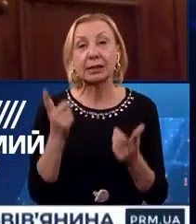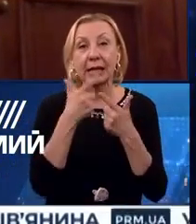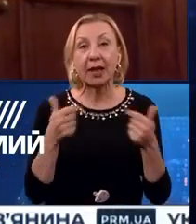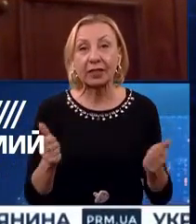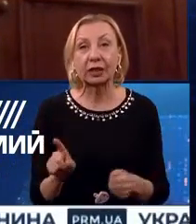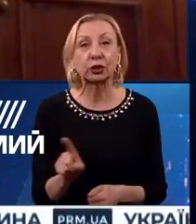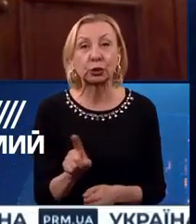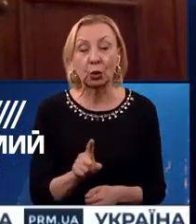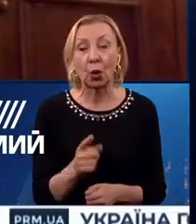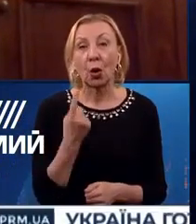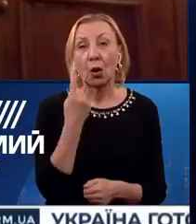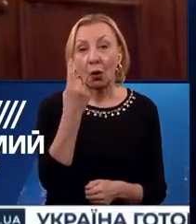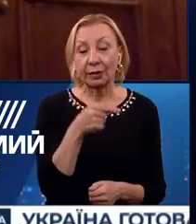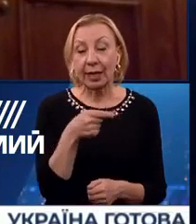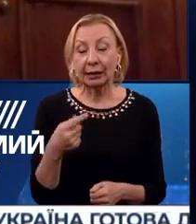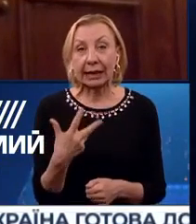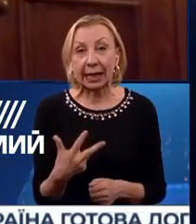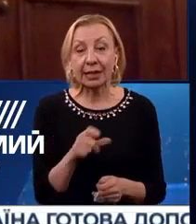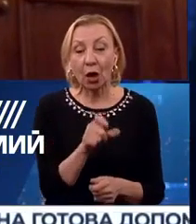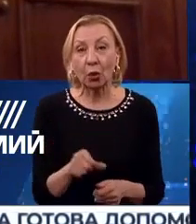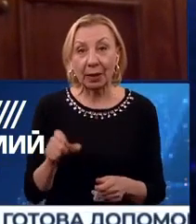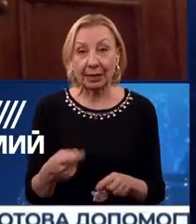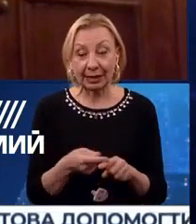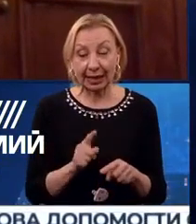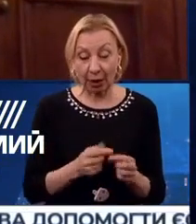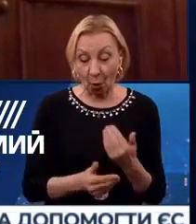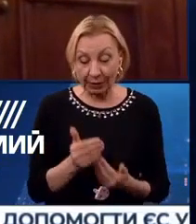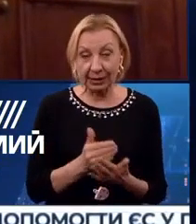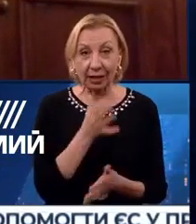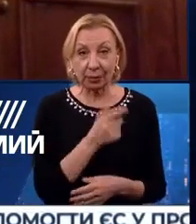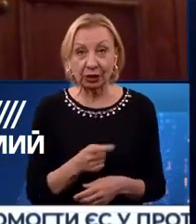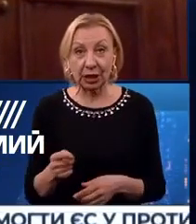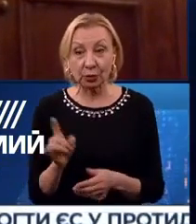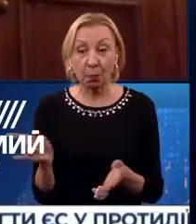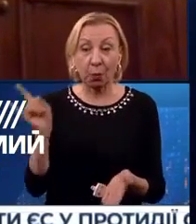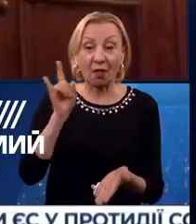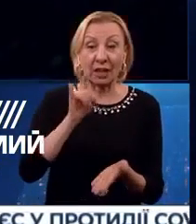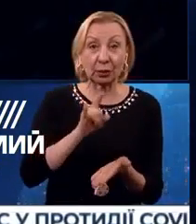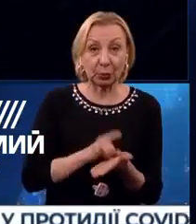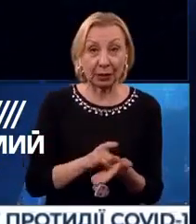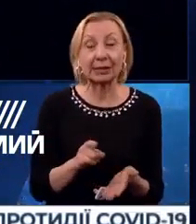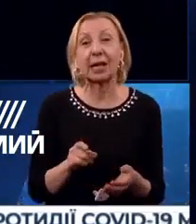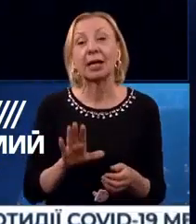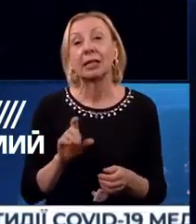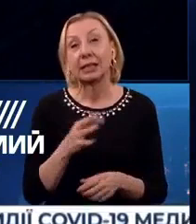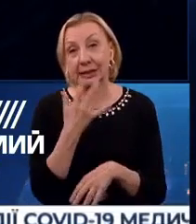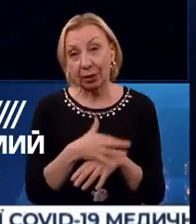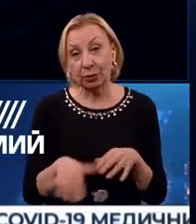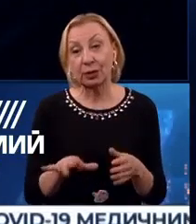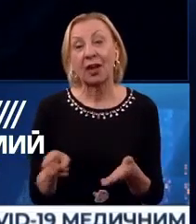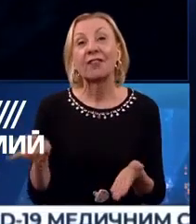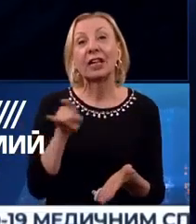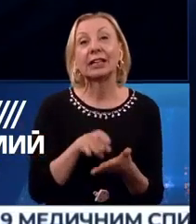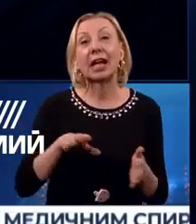що третина громадян, які останнім часом повернулися з-за кордону, вилітали туди вже після того,